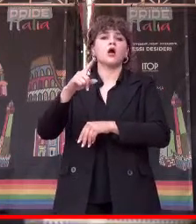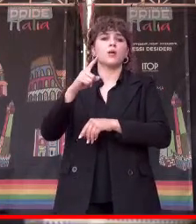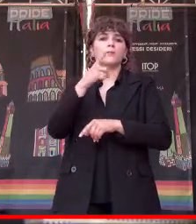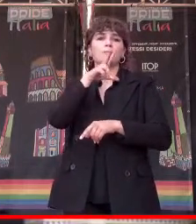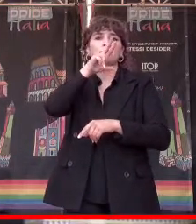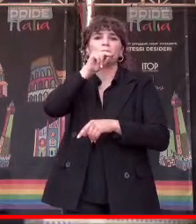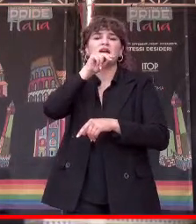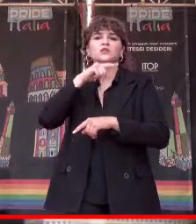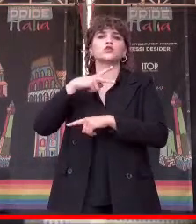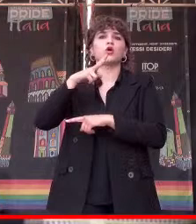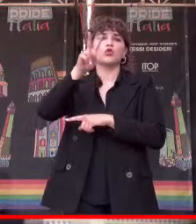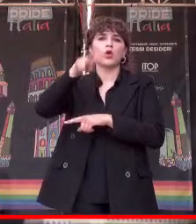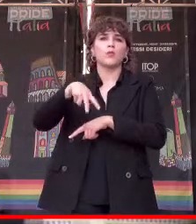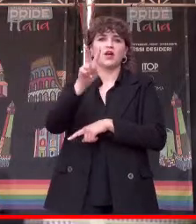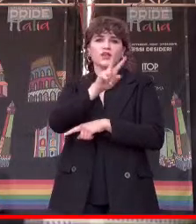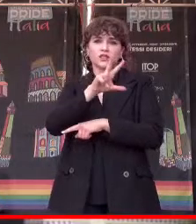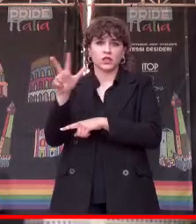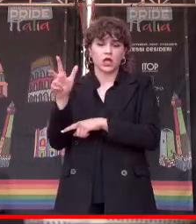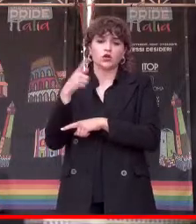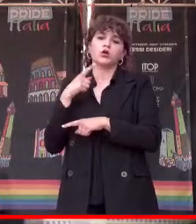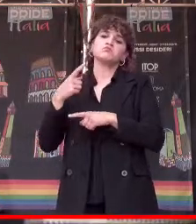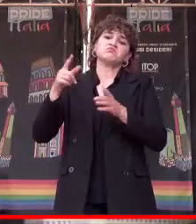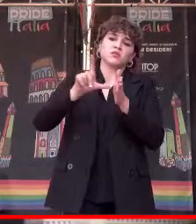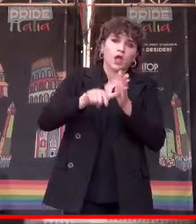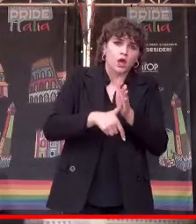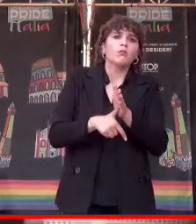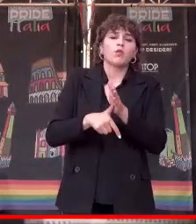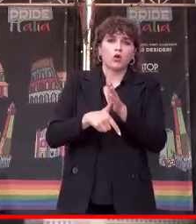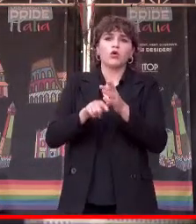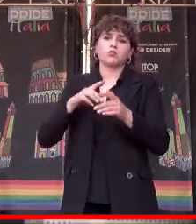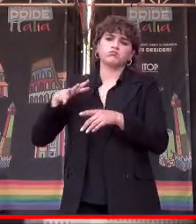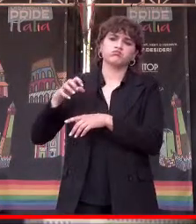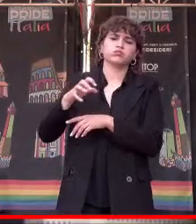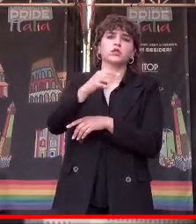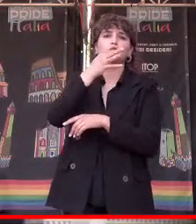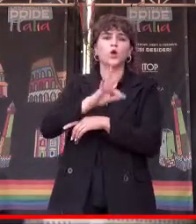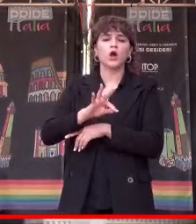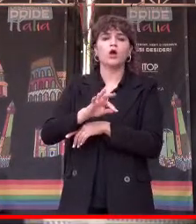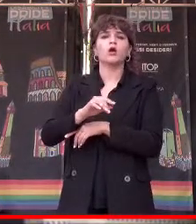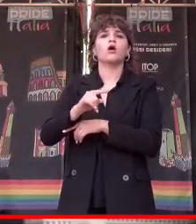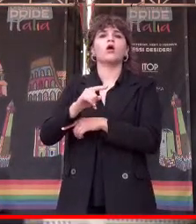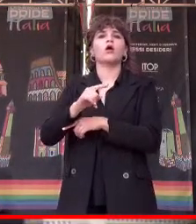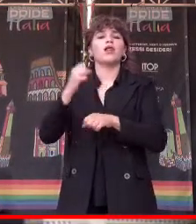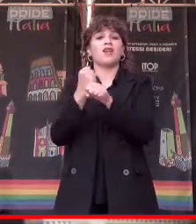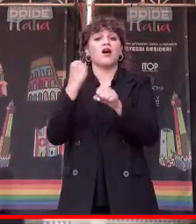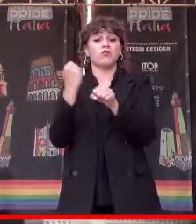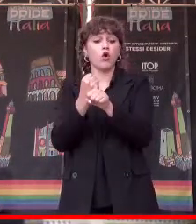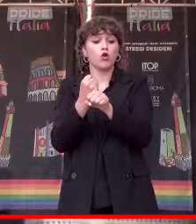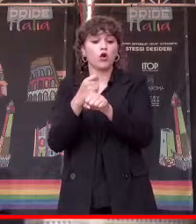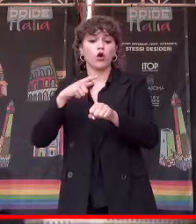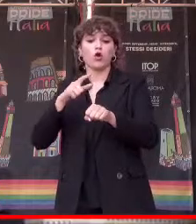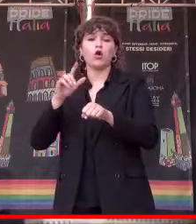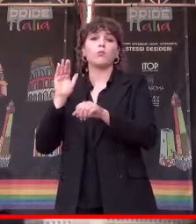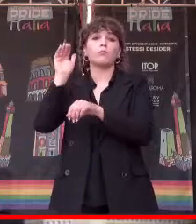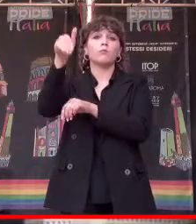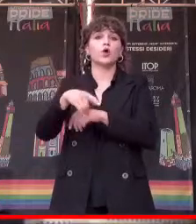recuperare indubbiamente un po' di tempo. Come e quello che stiamo facendo a Monterotondo lo lascio dire davvero alla vice sindaca Bronzino, perché ha il merito di